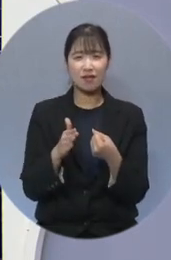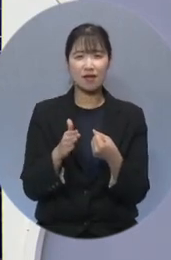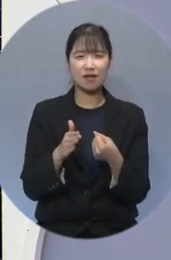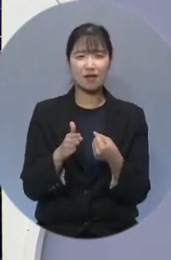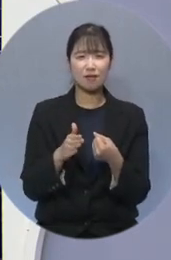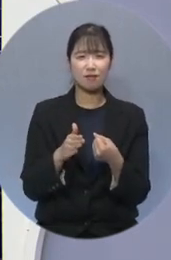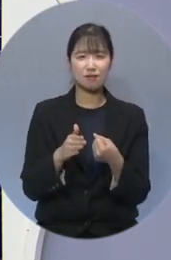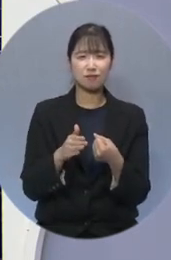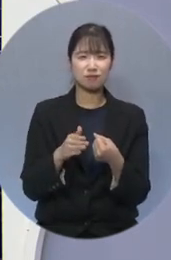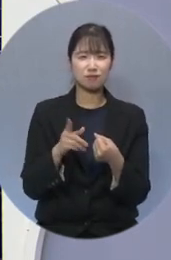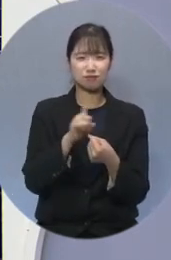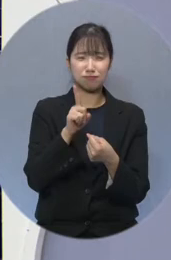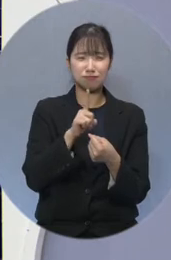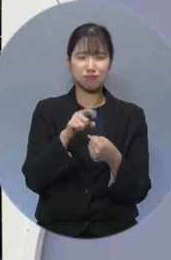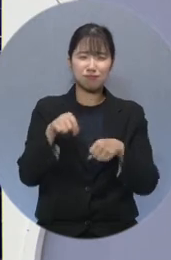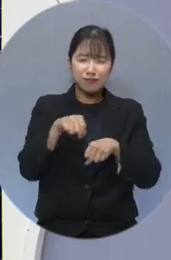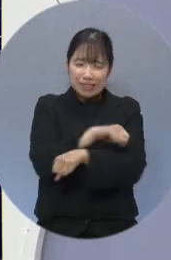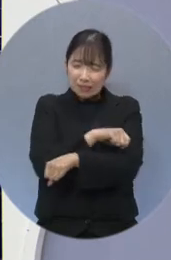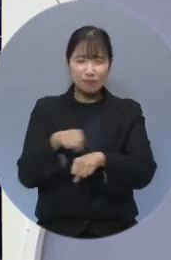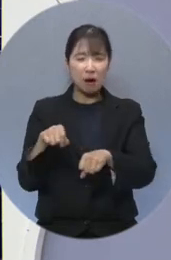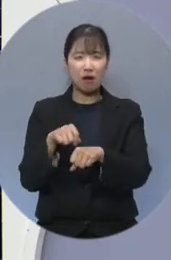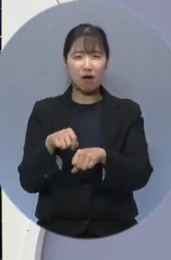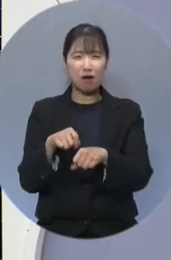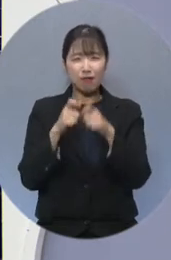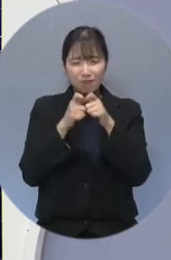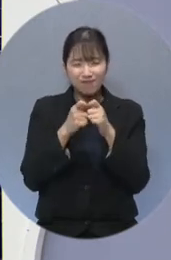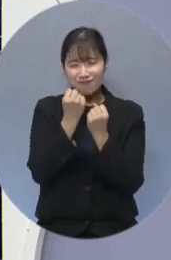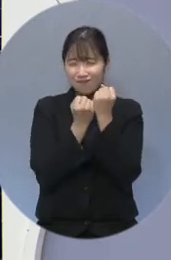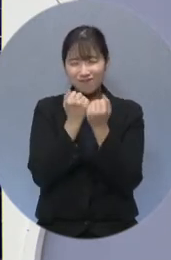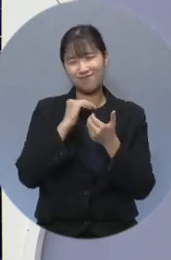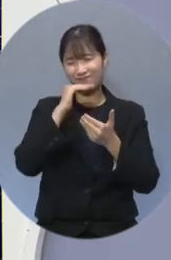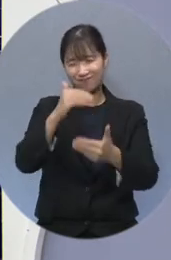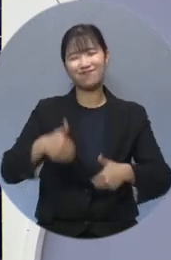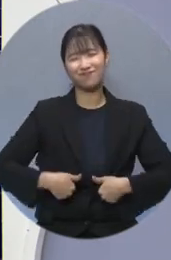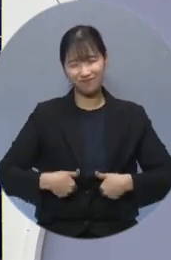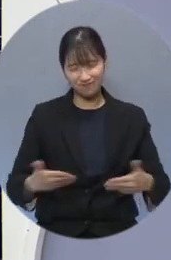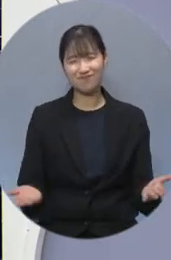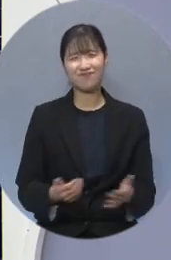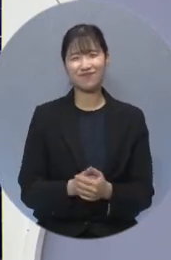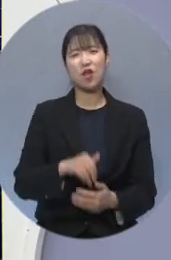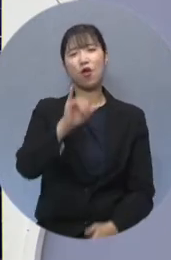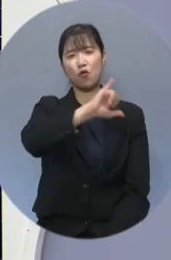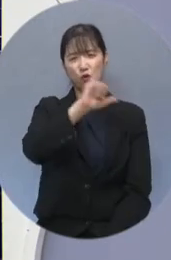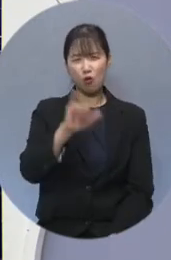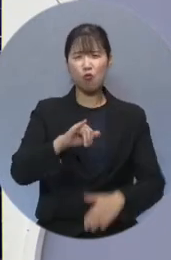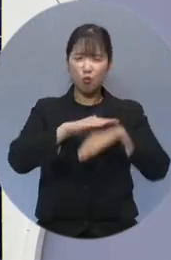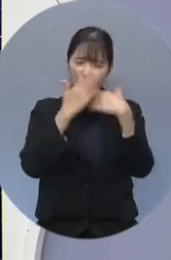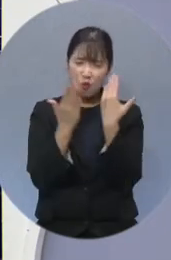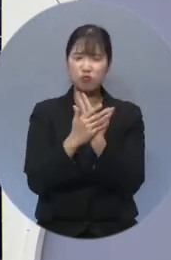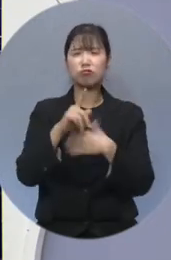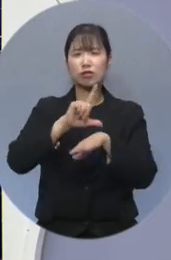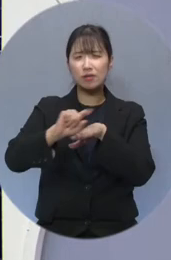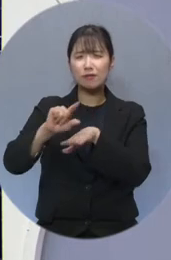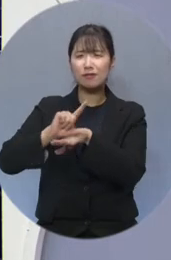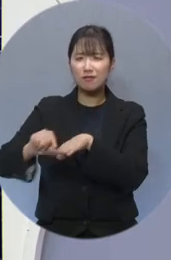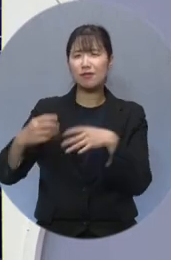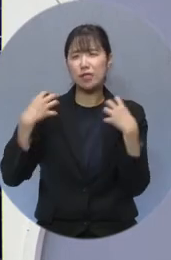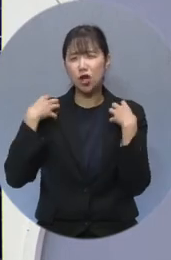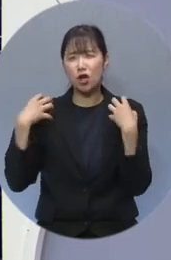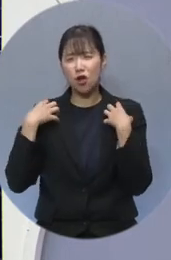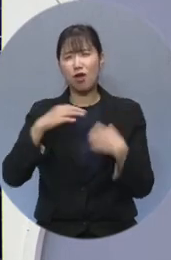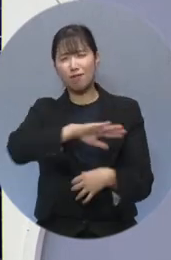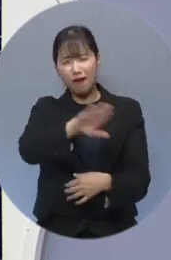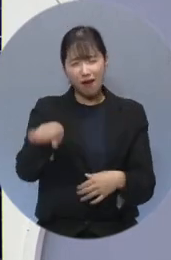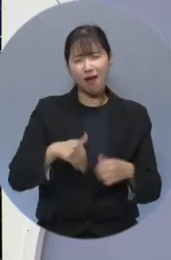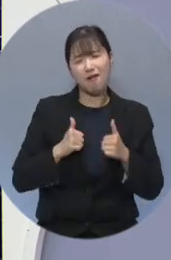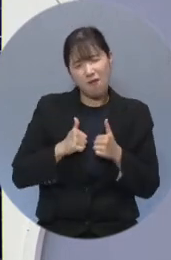크게 뭐 사실은 국민들에게 소상하게 설명할 필요가 없다고 생각합니다. 전국의 모든 지자체장들이 사력을 다해서 다 열심히